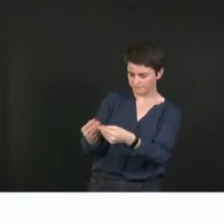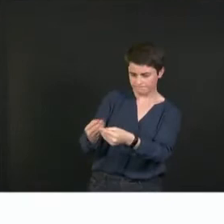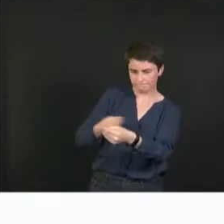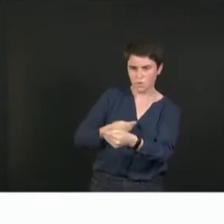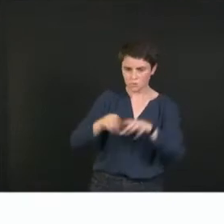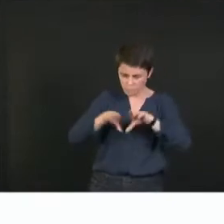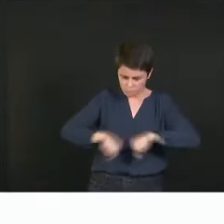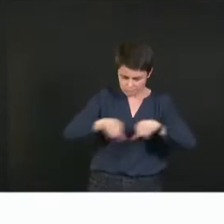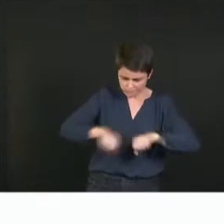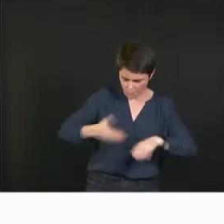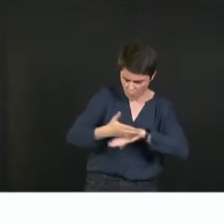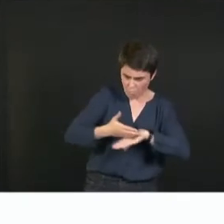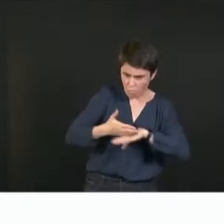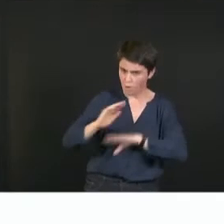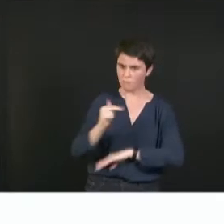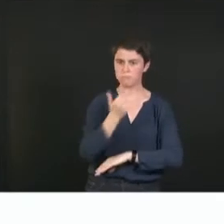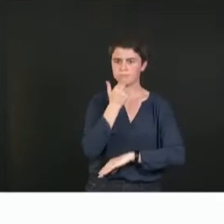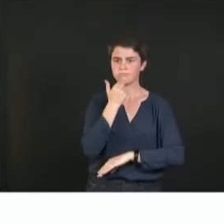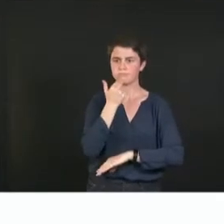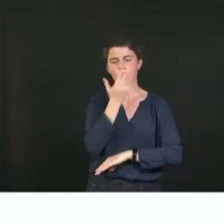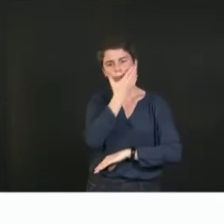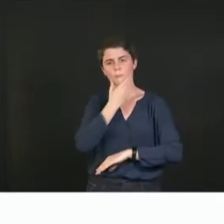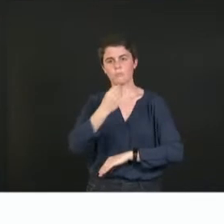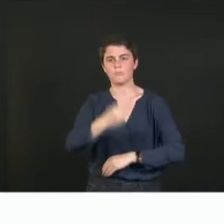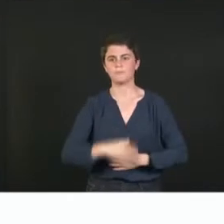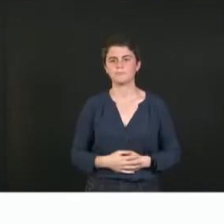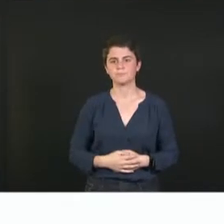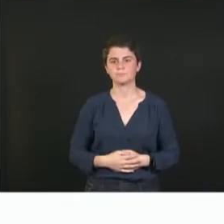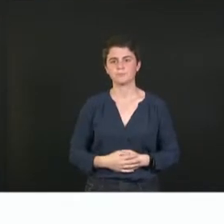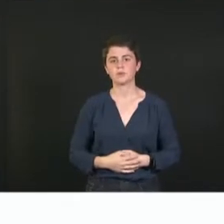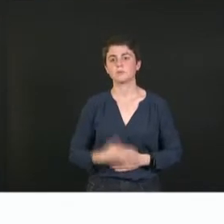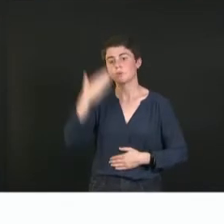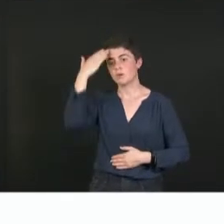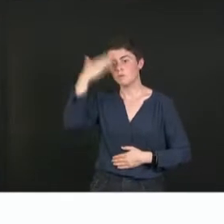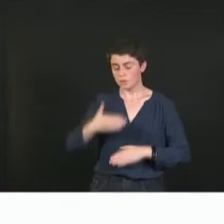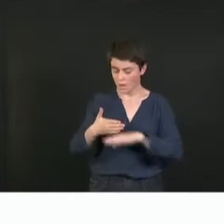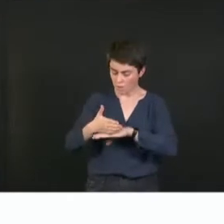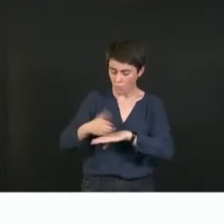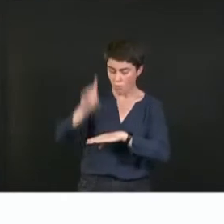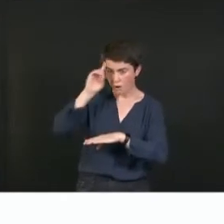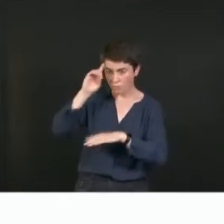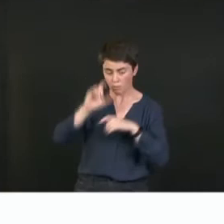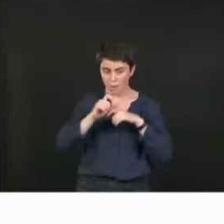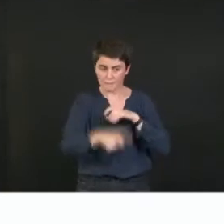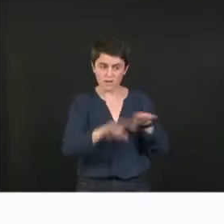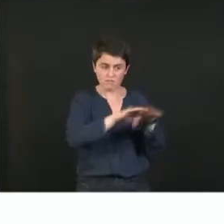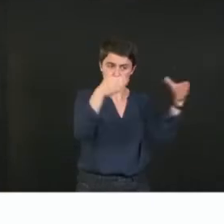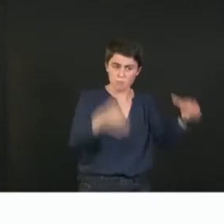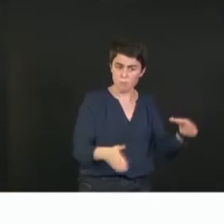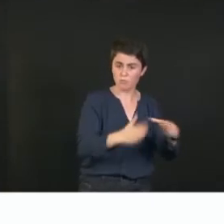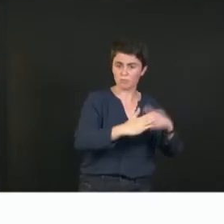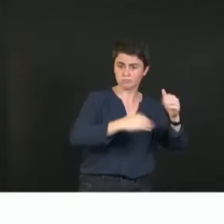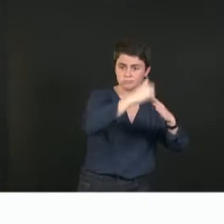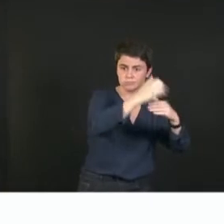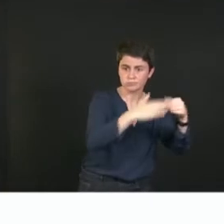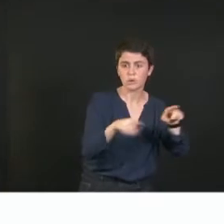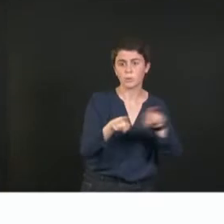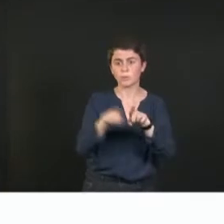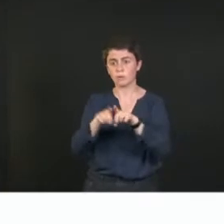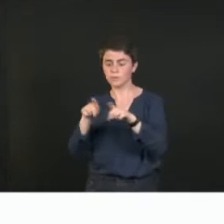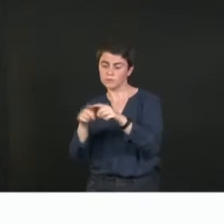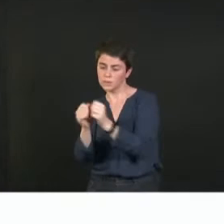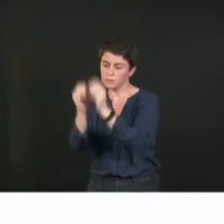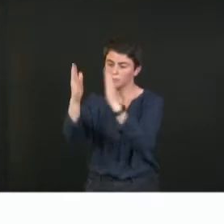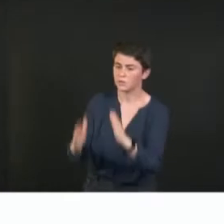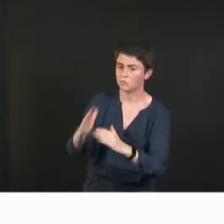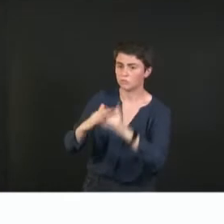bois d'œuvre. Mmh. Et puis, pour produire du bois d'œuvre, alors vous savez bien sûr tout ce qui peut être ameublement, mais également dans la construction pour, ou la